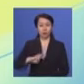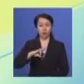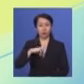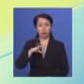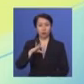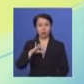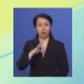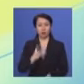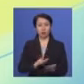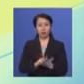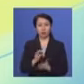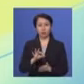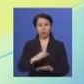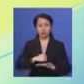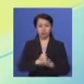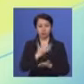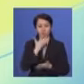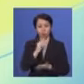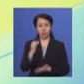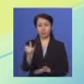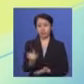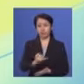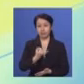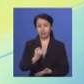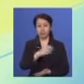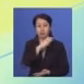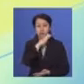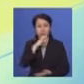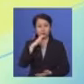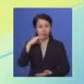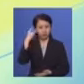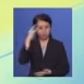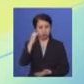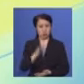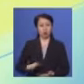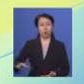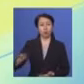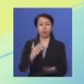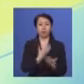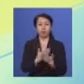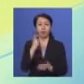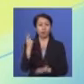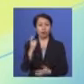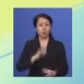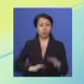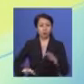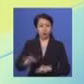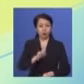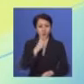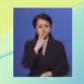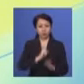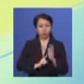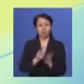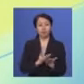Гаметова. Инвестор официально подтвердил свой интерес к северо-казахстанской области, представил экономику проекта, показал